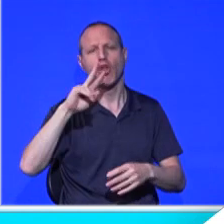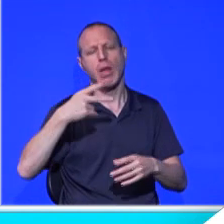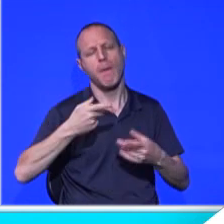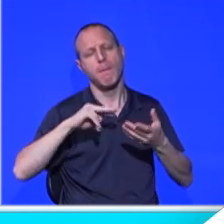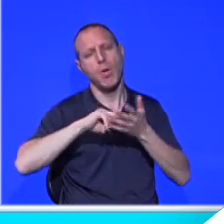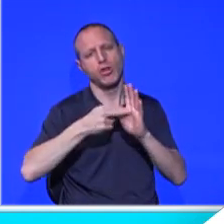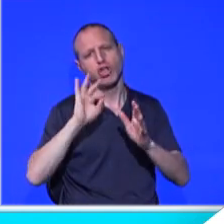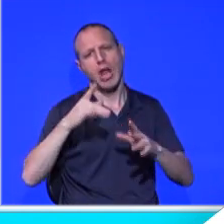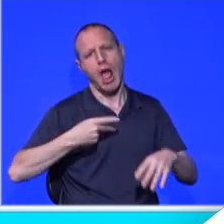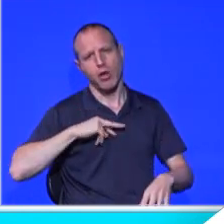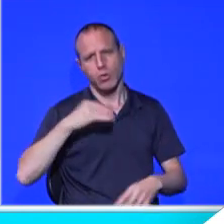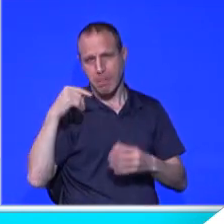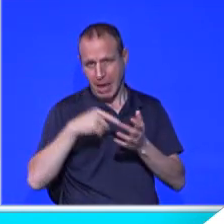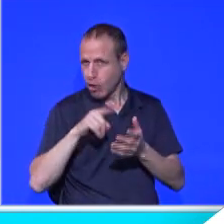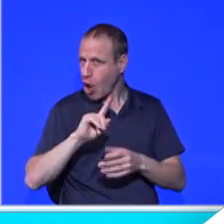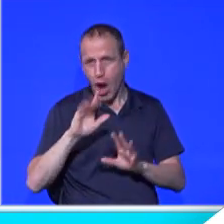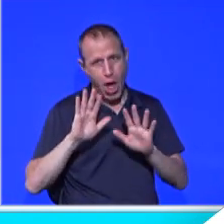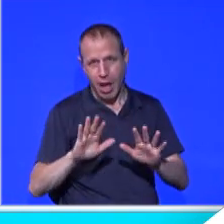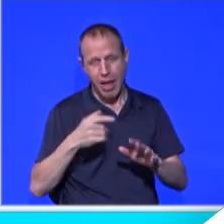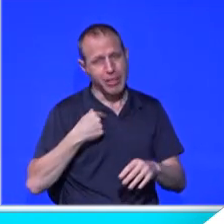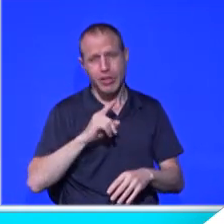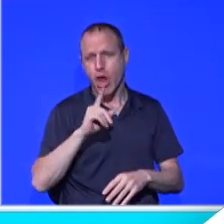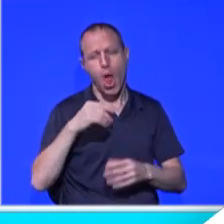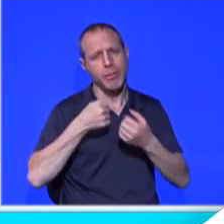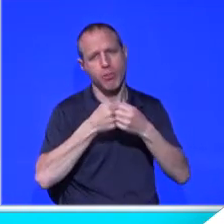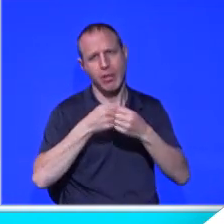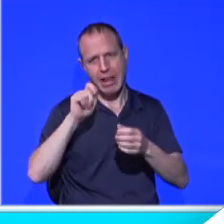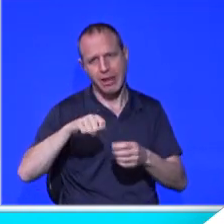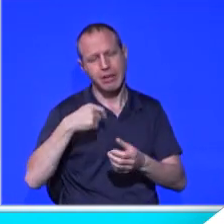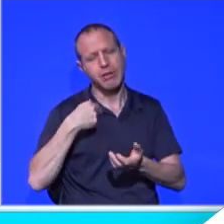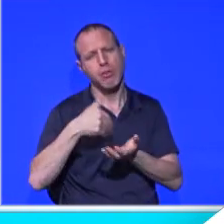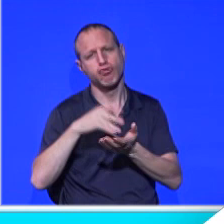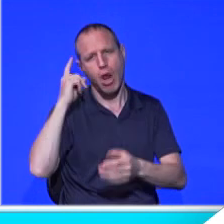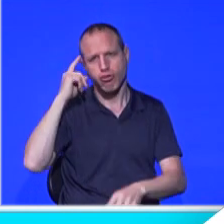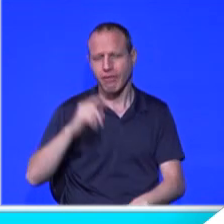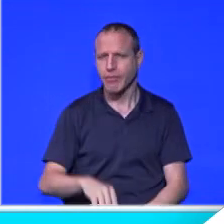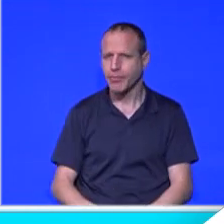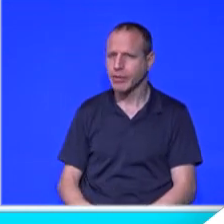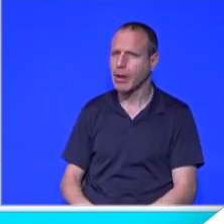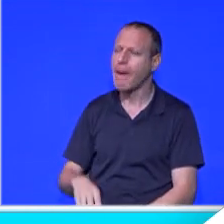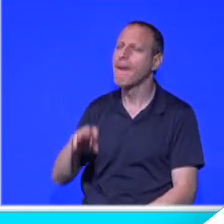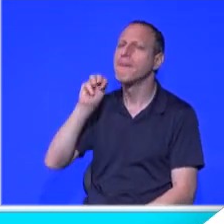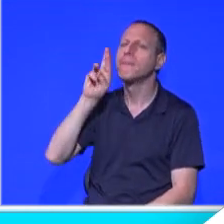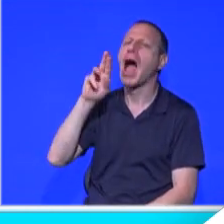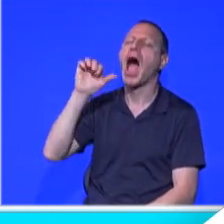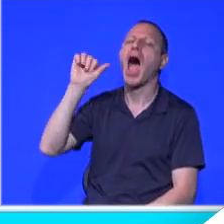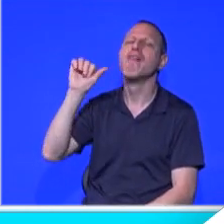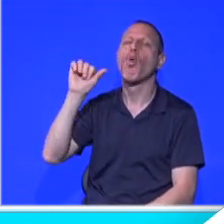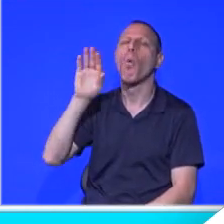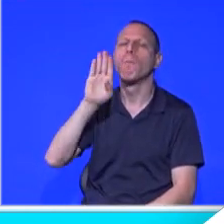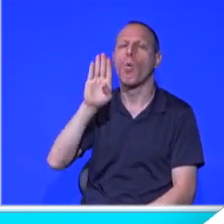מכיוון שזה לא כך, אז אני לא מתמודד לכנסת אלא ממשיך לחשוב. מר אברומבורג, אני